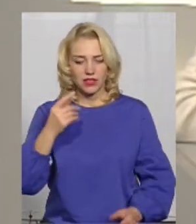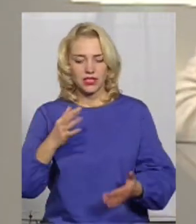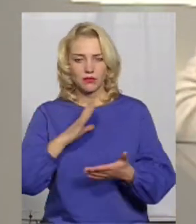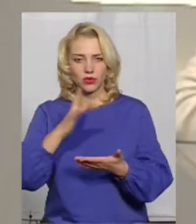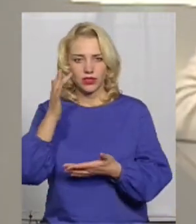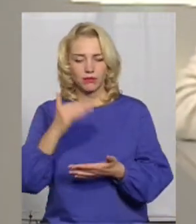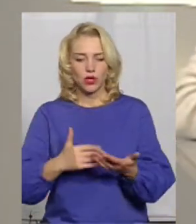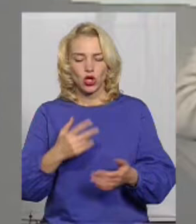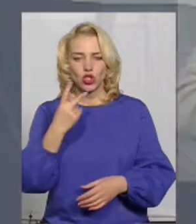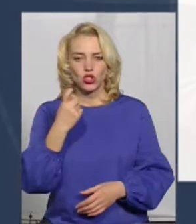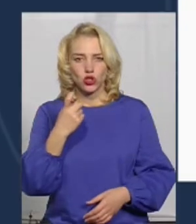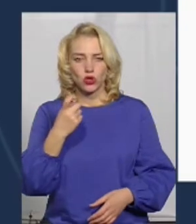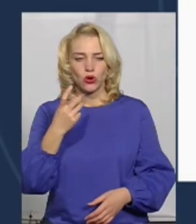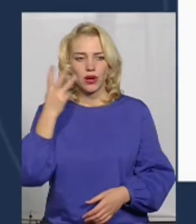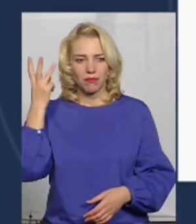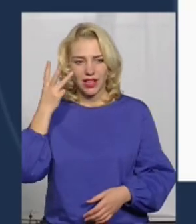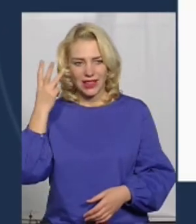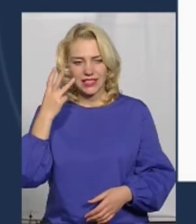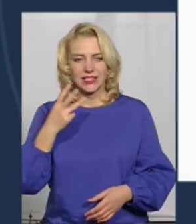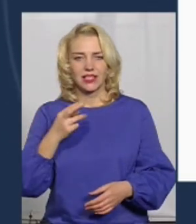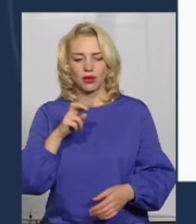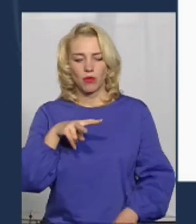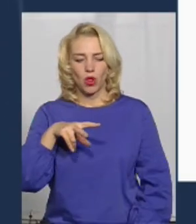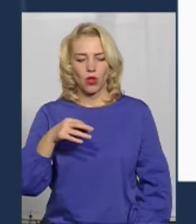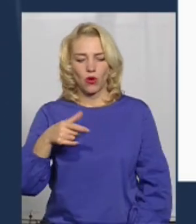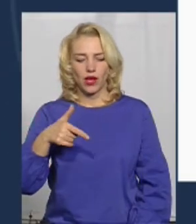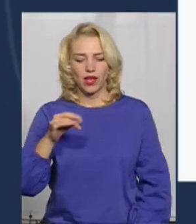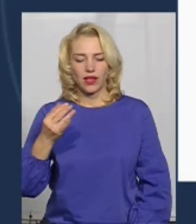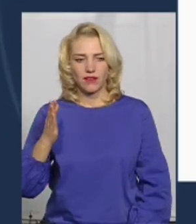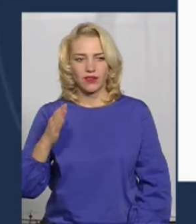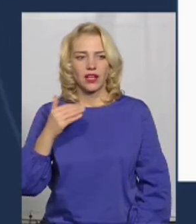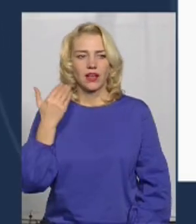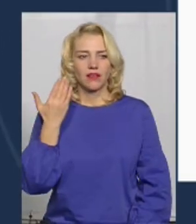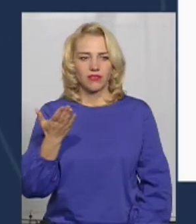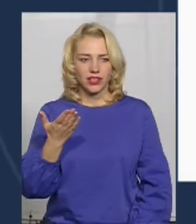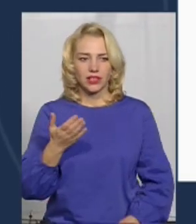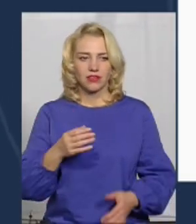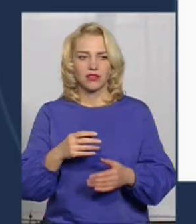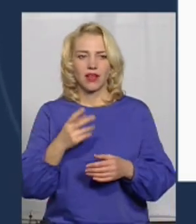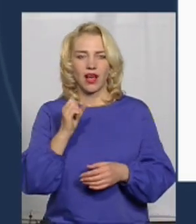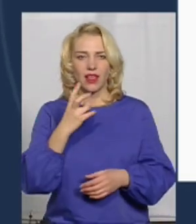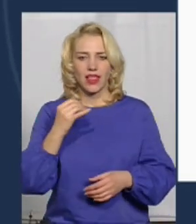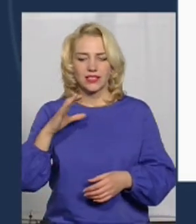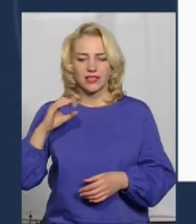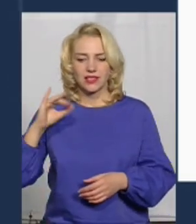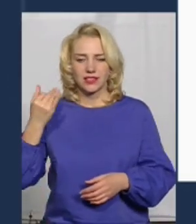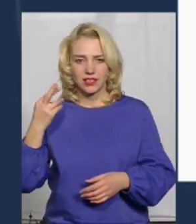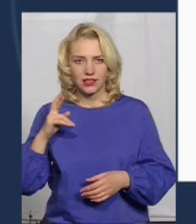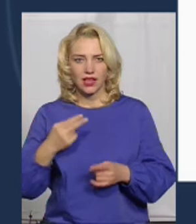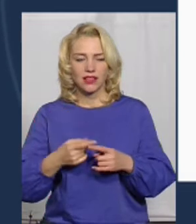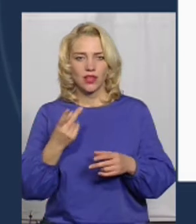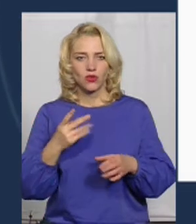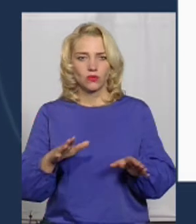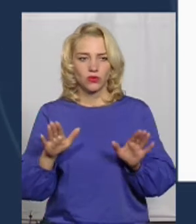топ-100 хмельницьких блогерів. Анастасія, ви на другому місці одразу після Лесі Нікітюк. Які ваші враження від